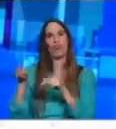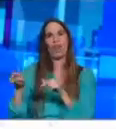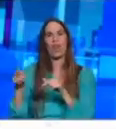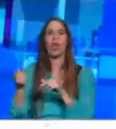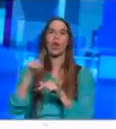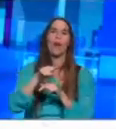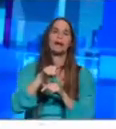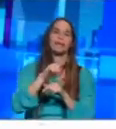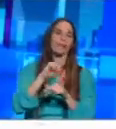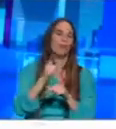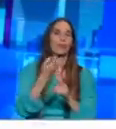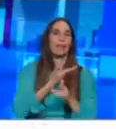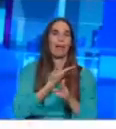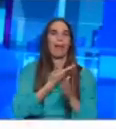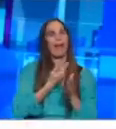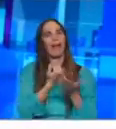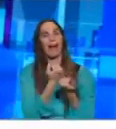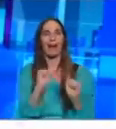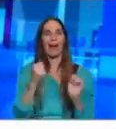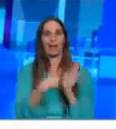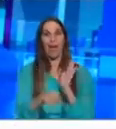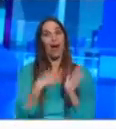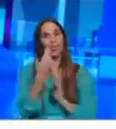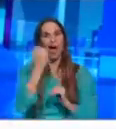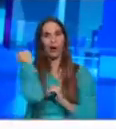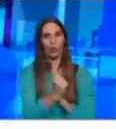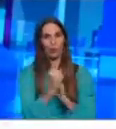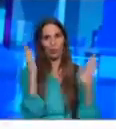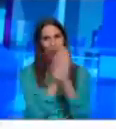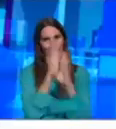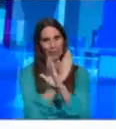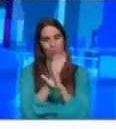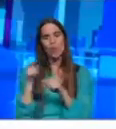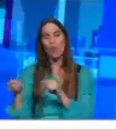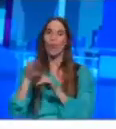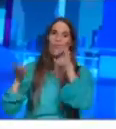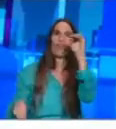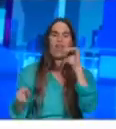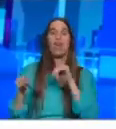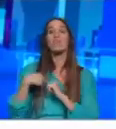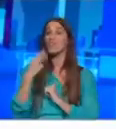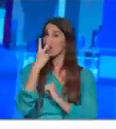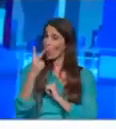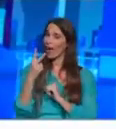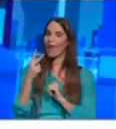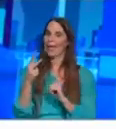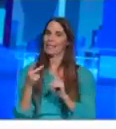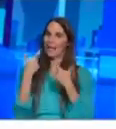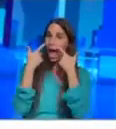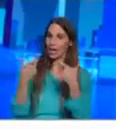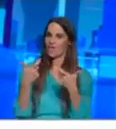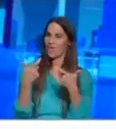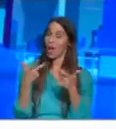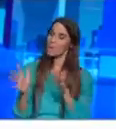היתומים שקיבלו חנינה מהשבק אחרי שרוצצו מחבלים בשתי גולגולות, הוא עדיין מופלא לעומתם. כשאני רואה אכיפה ברירנית, אני אומר לעצמי... זה